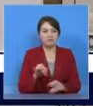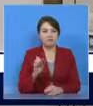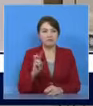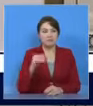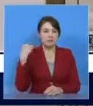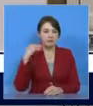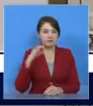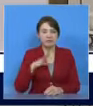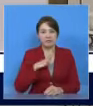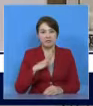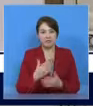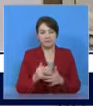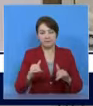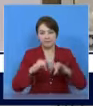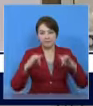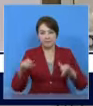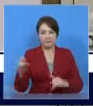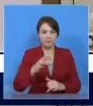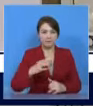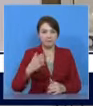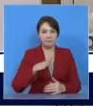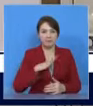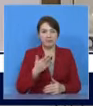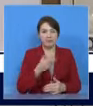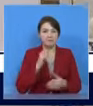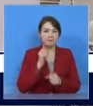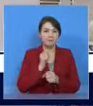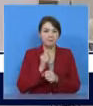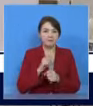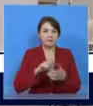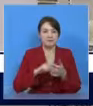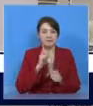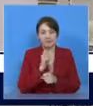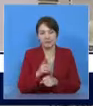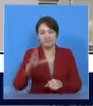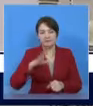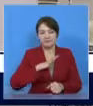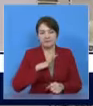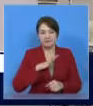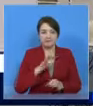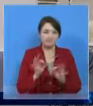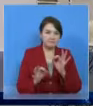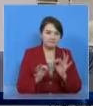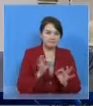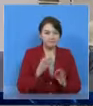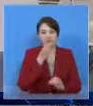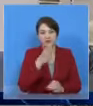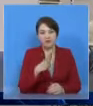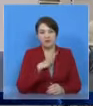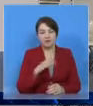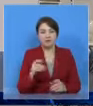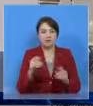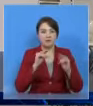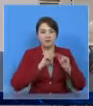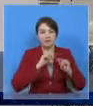региональные институты развития мы являемся и Наша задача была именно наладить Хорошие такие